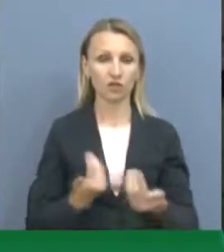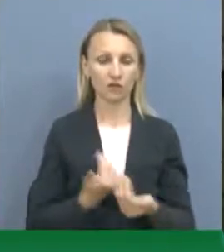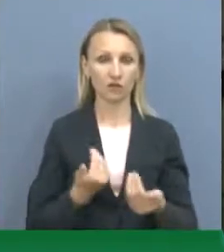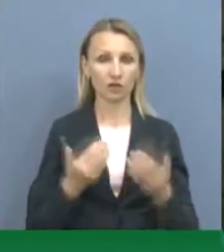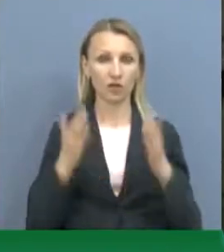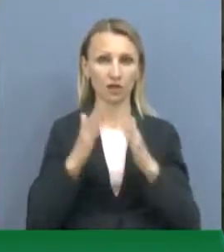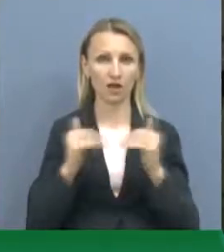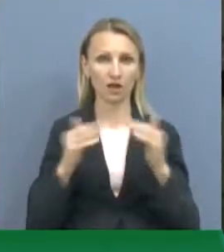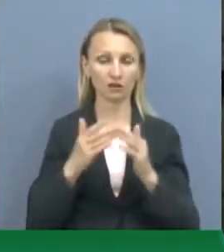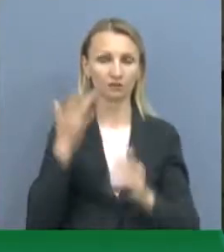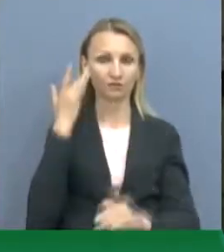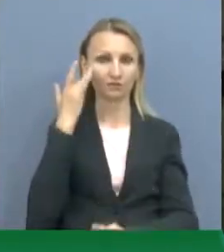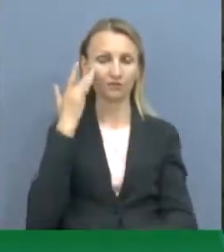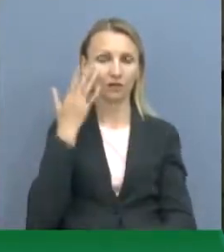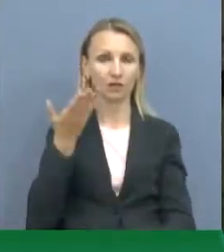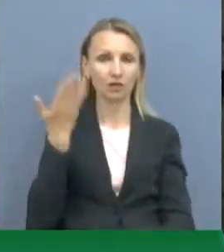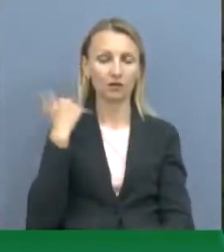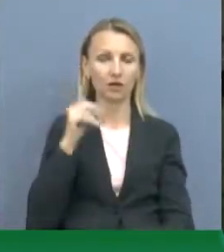это же во время войны.